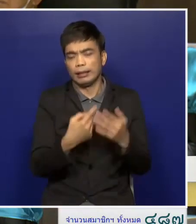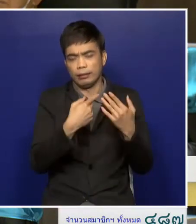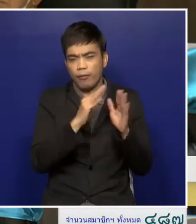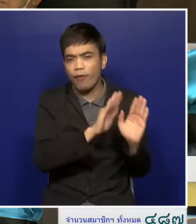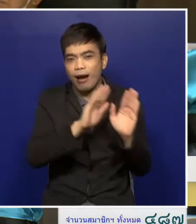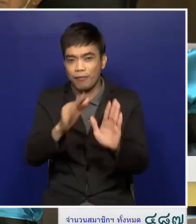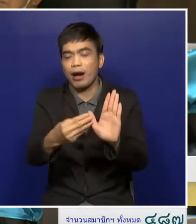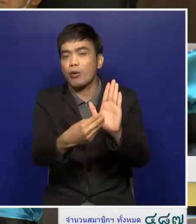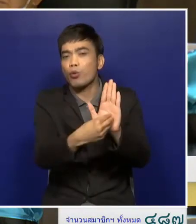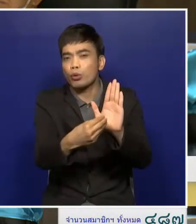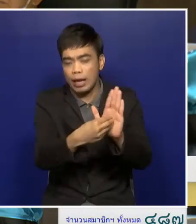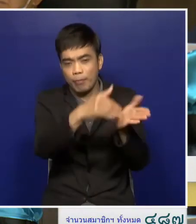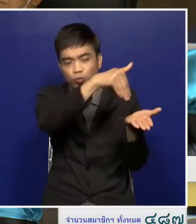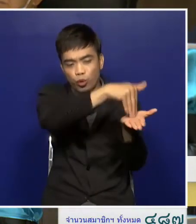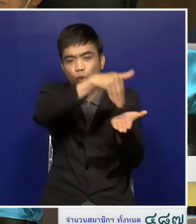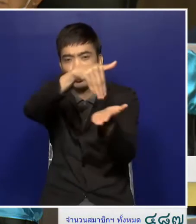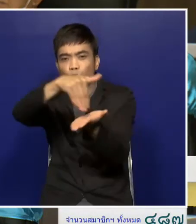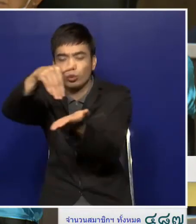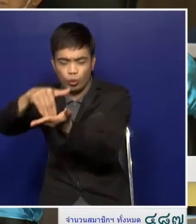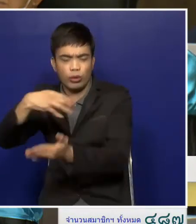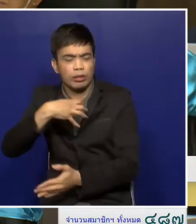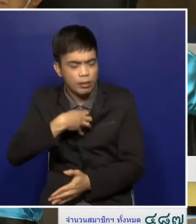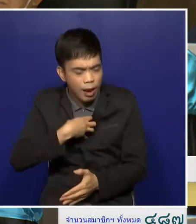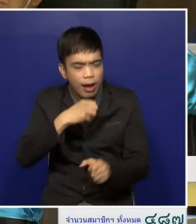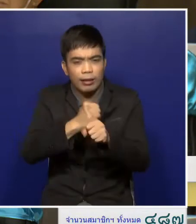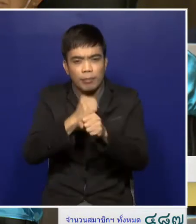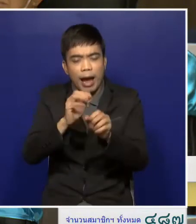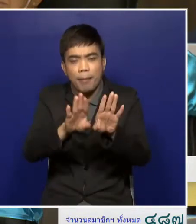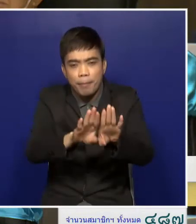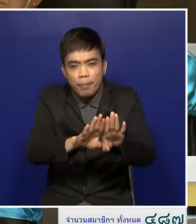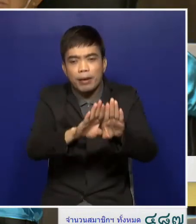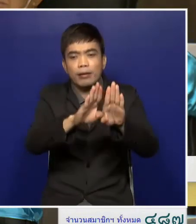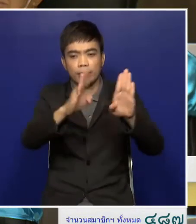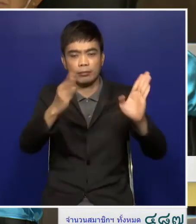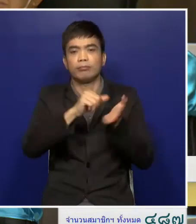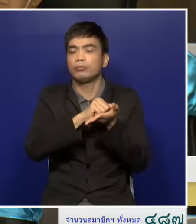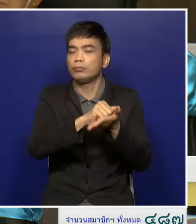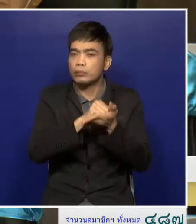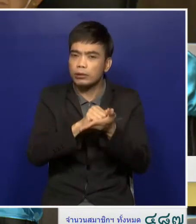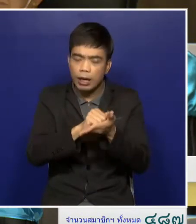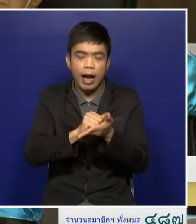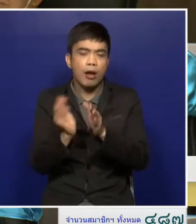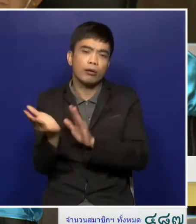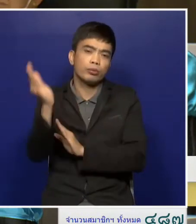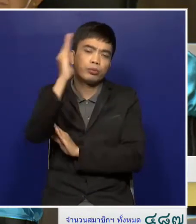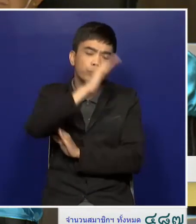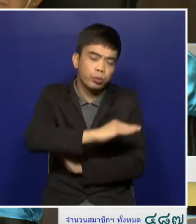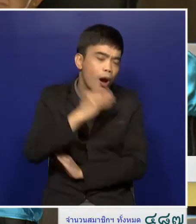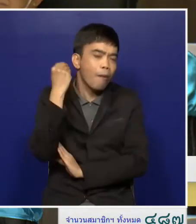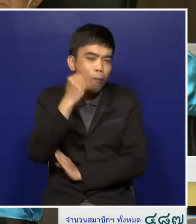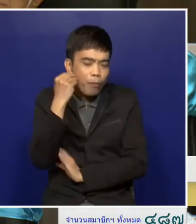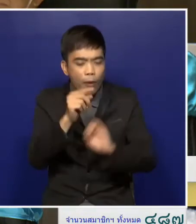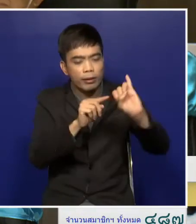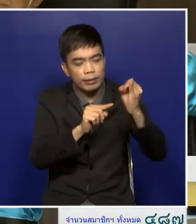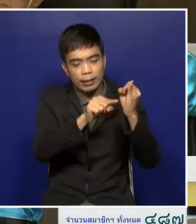ยเปิดทำการทุกวันนะครับเพื่อความคุ้มค่าแล้วก็ตอบสนองความต้องการของคนกรุงเทพมห